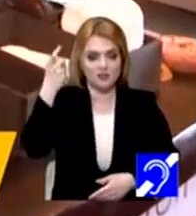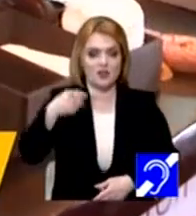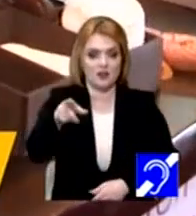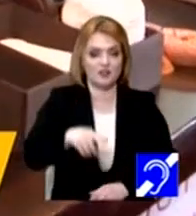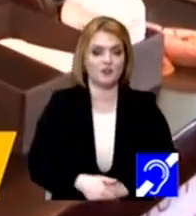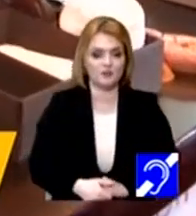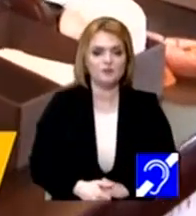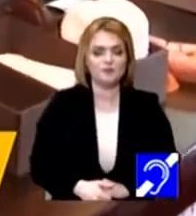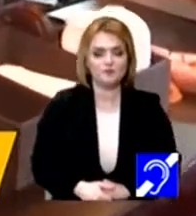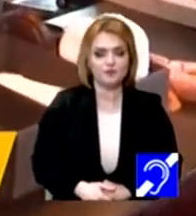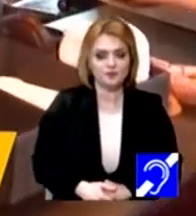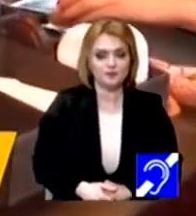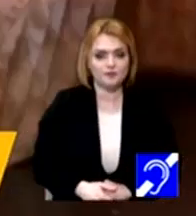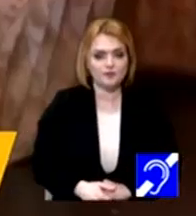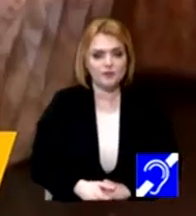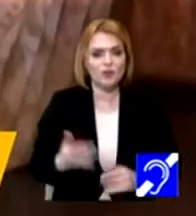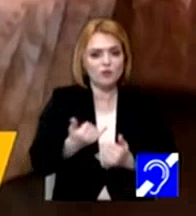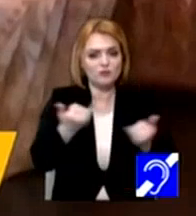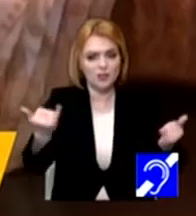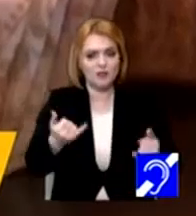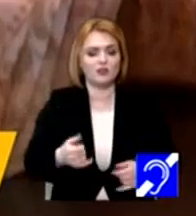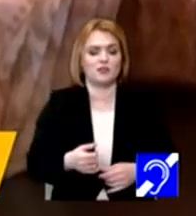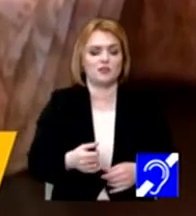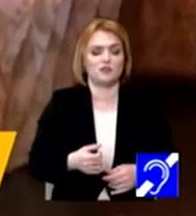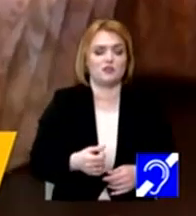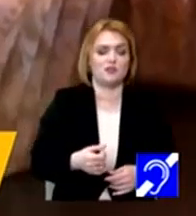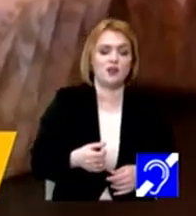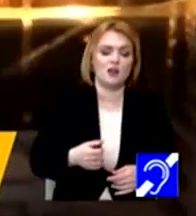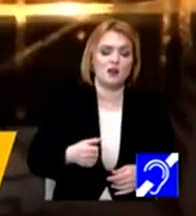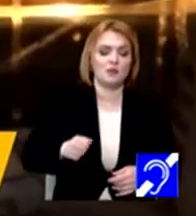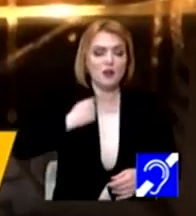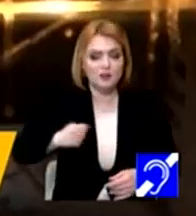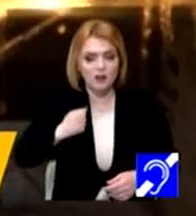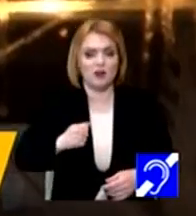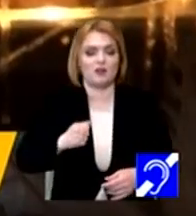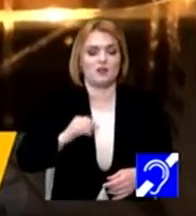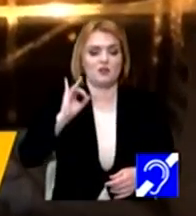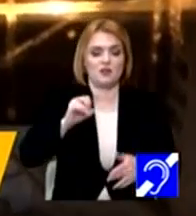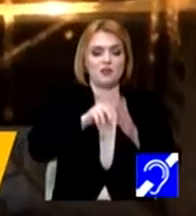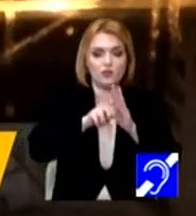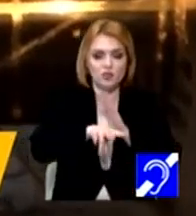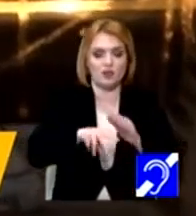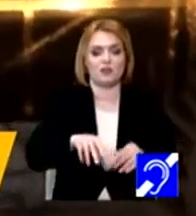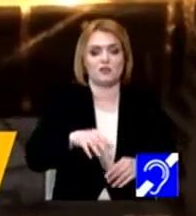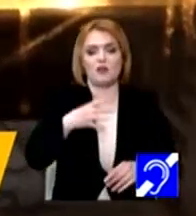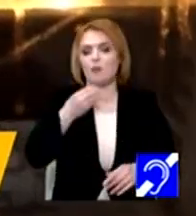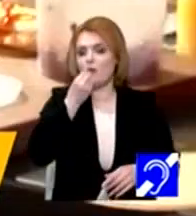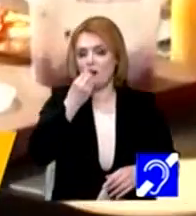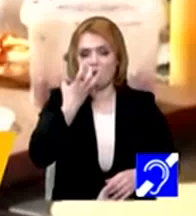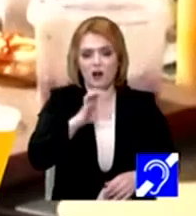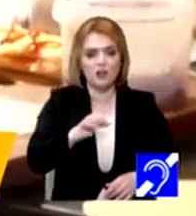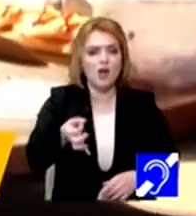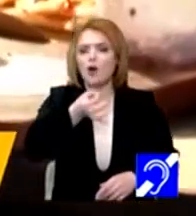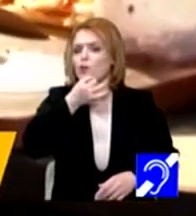la MasterChef Ucraina, le oferă refugiaților, voluntarilor sau militarilor ucraineni mâncare și băuturi calde. Oricine poate ajuta